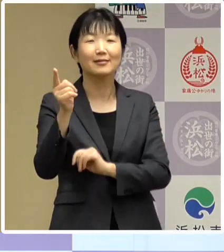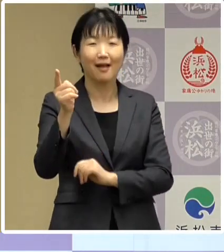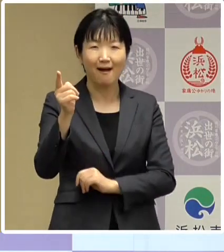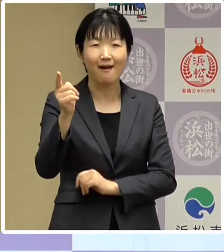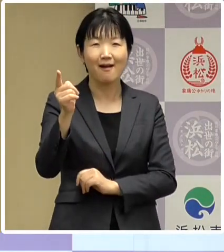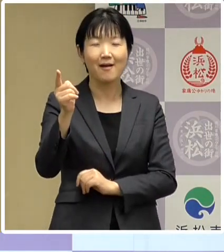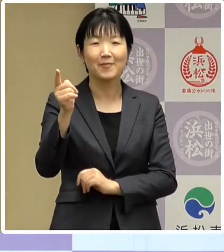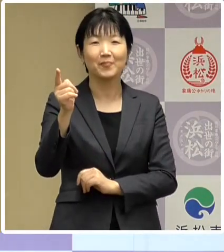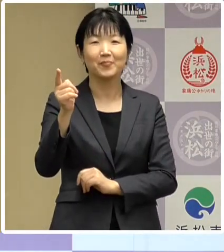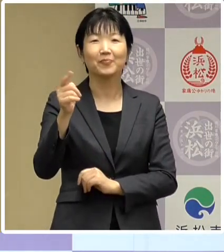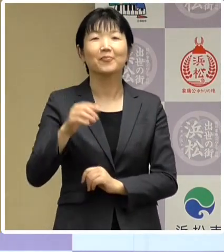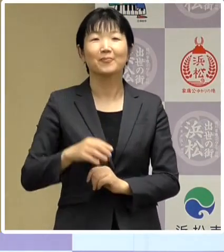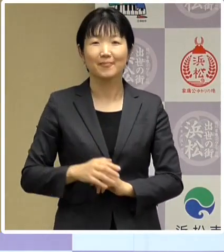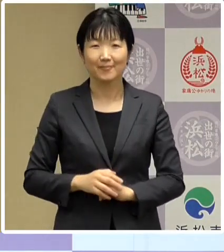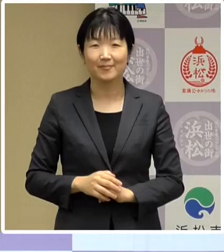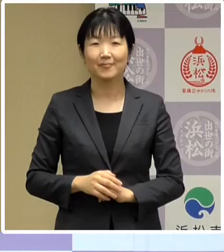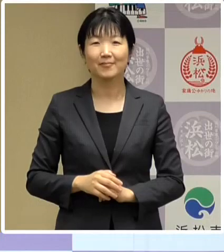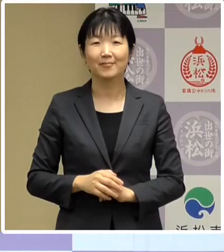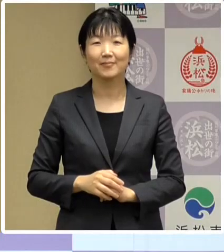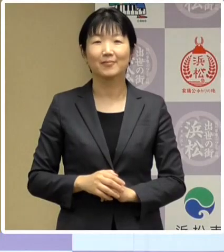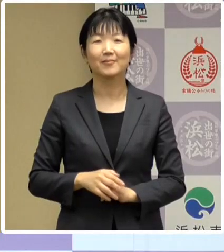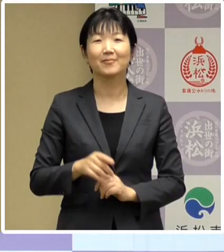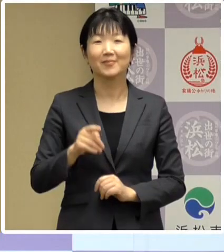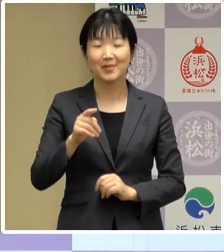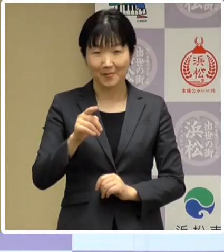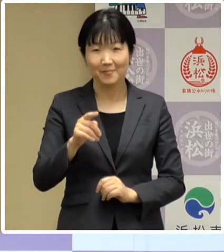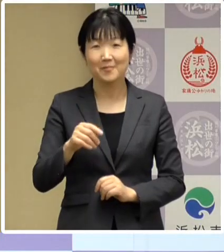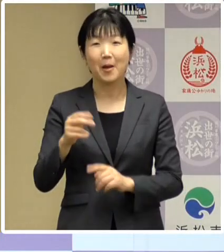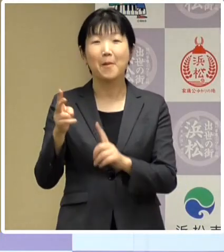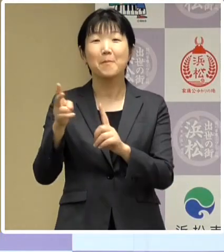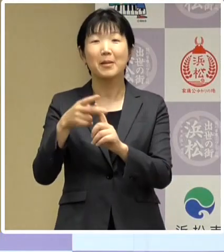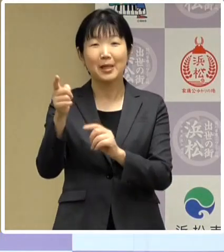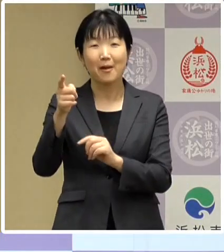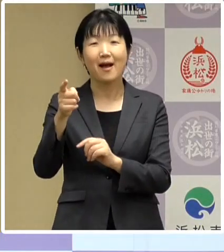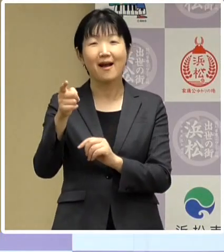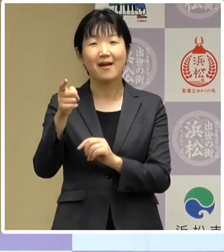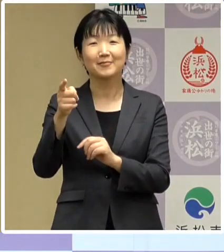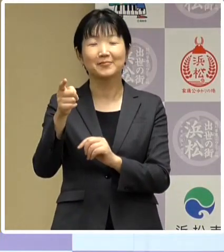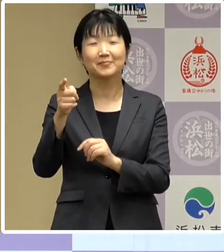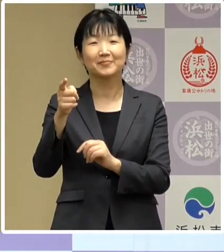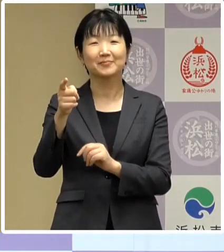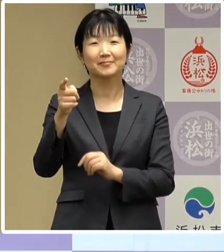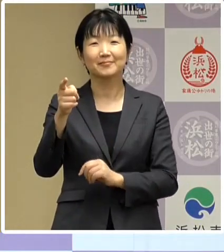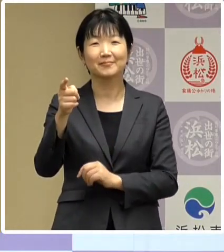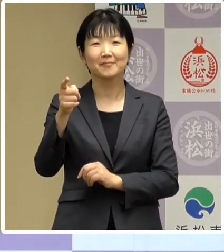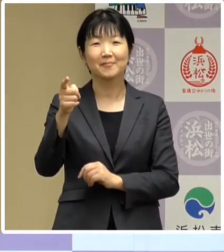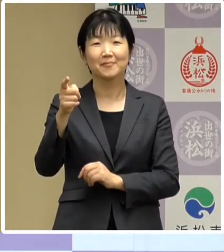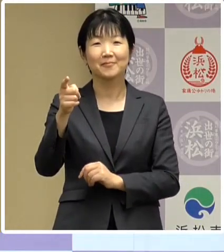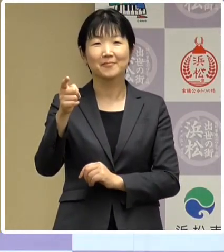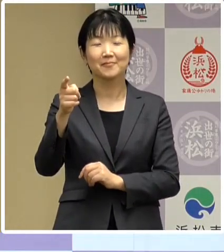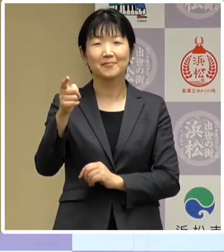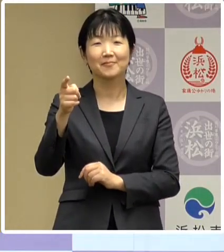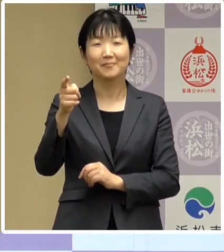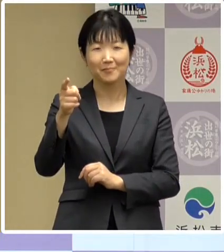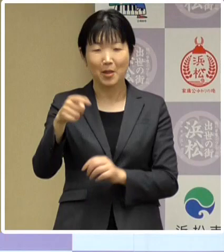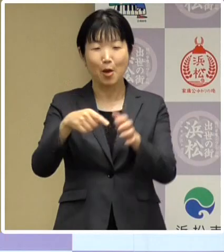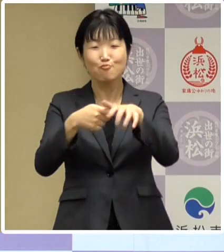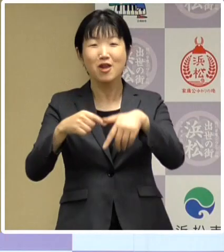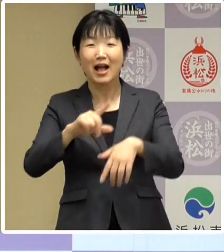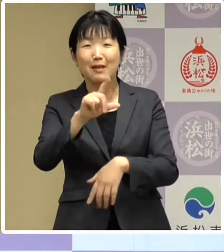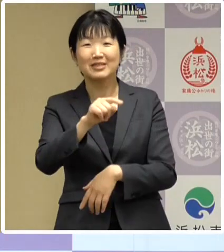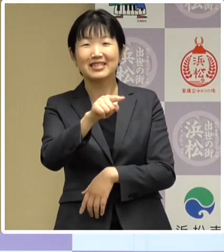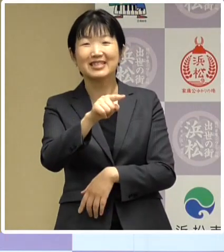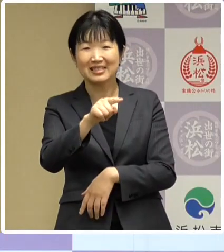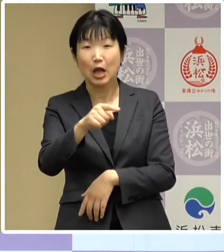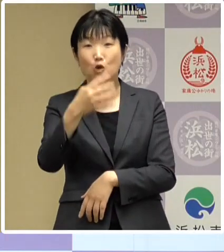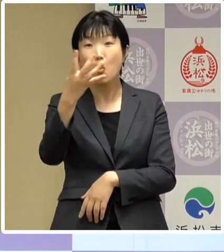ですね、オーダーをいじると、いうことですね、ああいう村上君